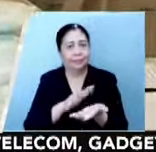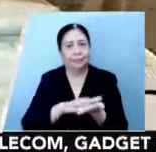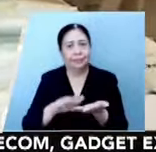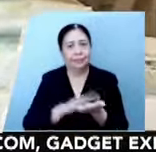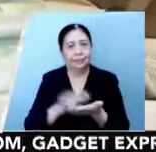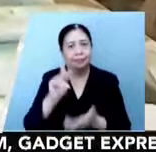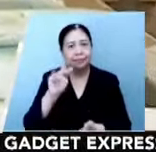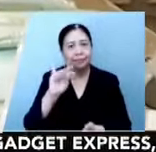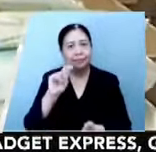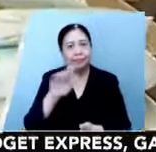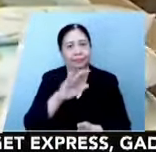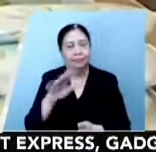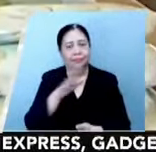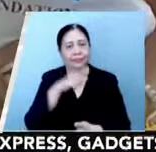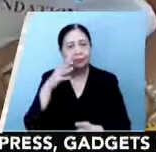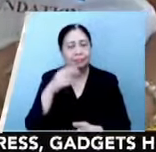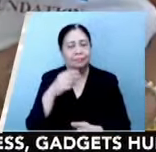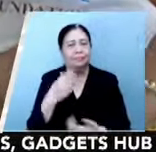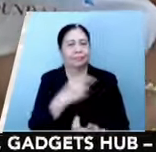kanilang rural health unit.